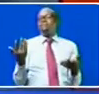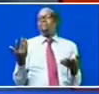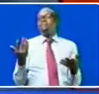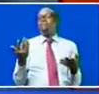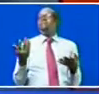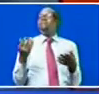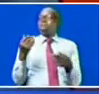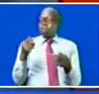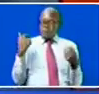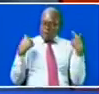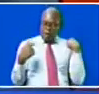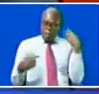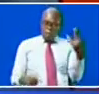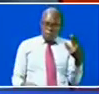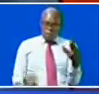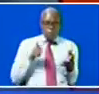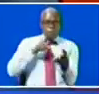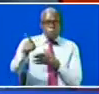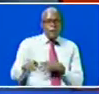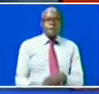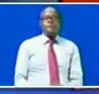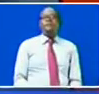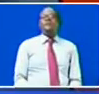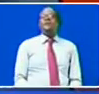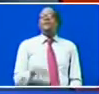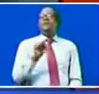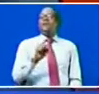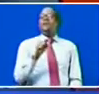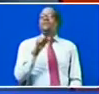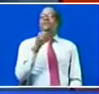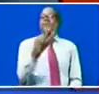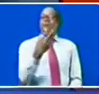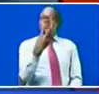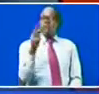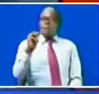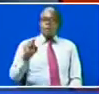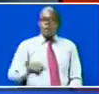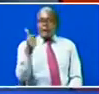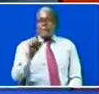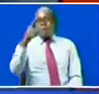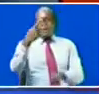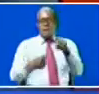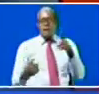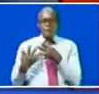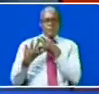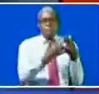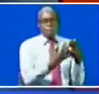four to pay a mandatory fine of 32 million in default, another 1 year imprisonment.